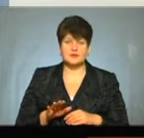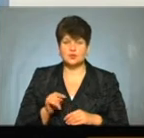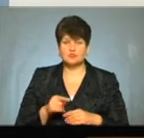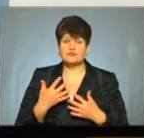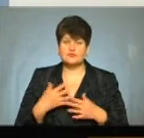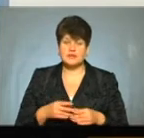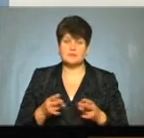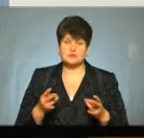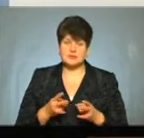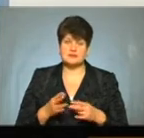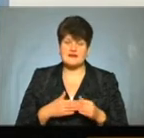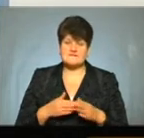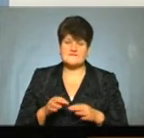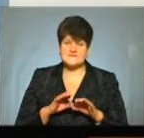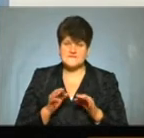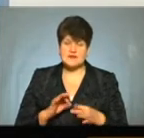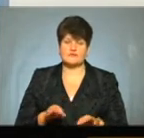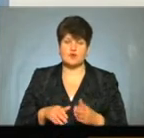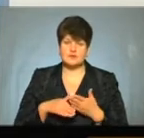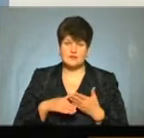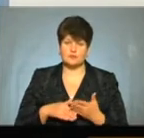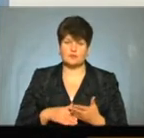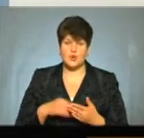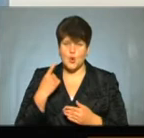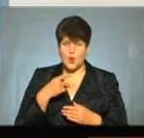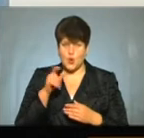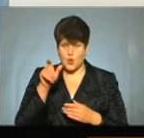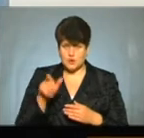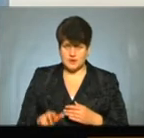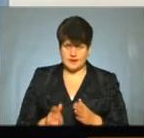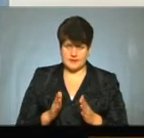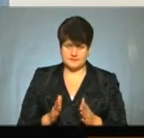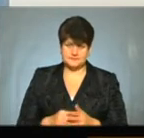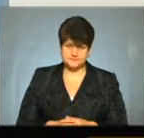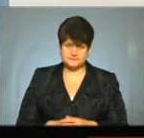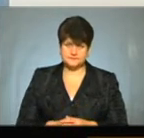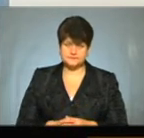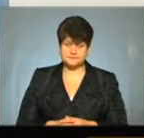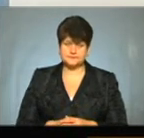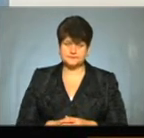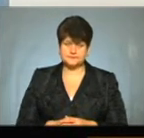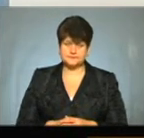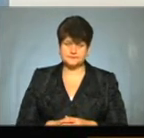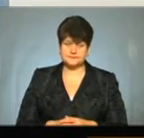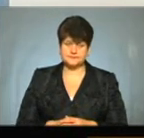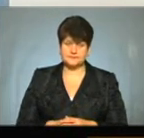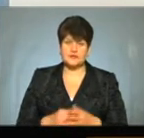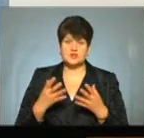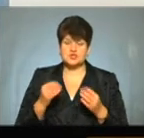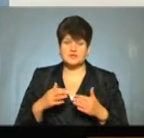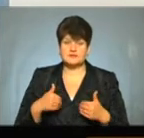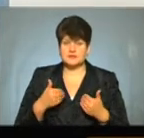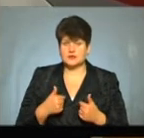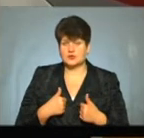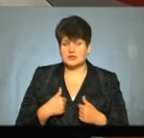потрібна кваліфікована конкретна допомога конкретній особі. З таким чином. Ще зверталися до нас,